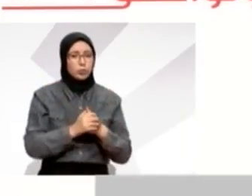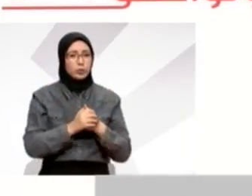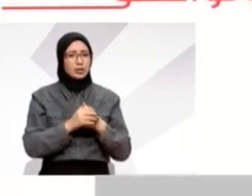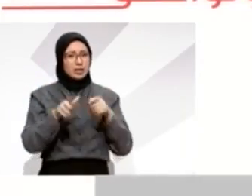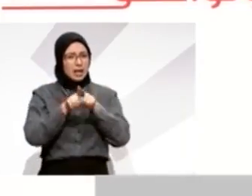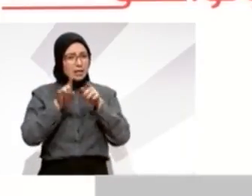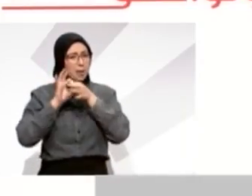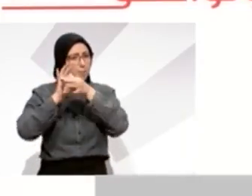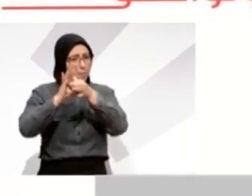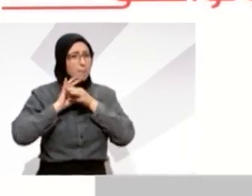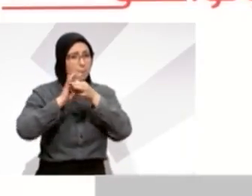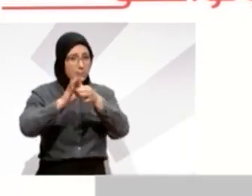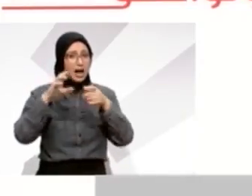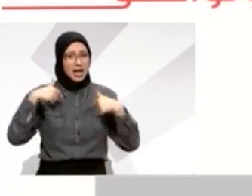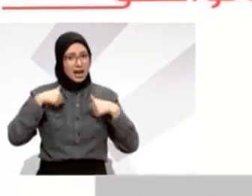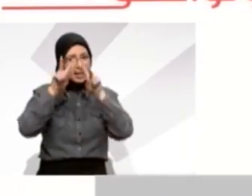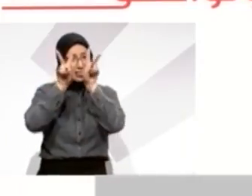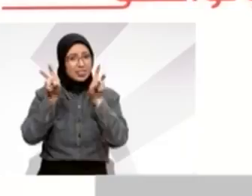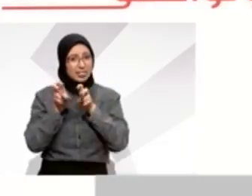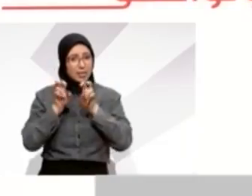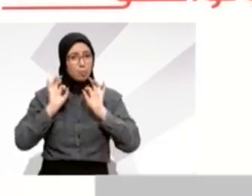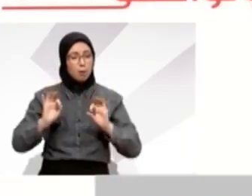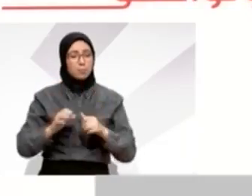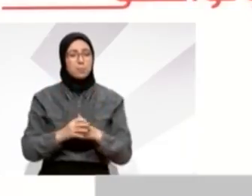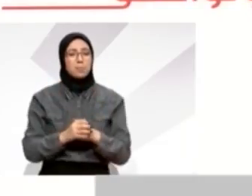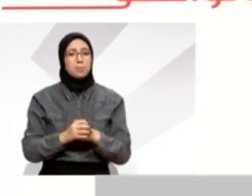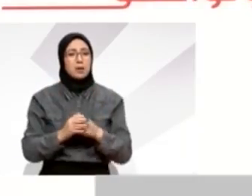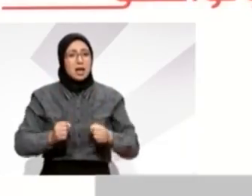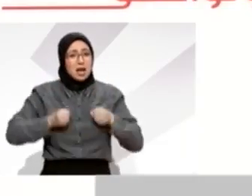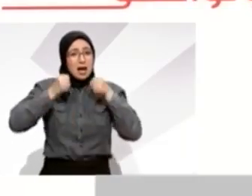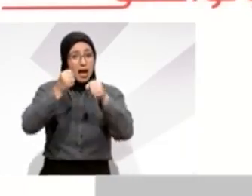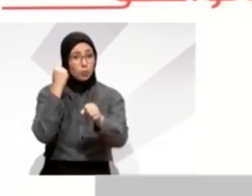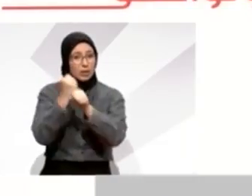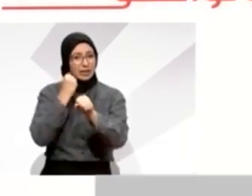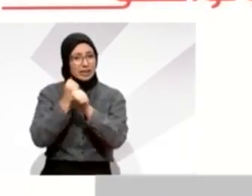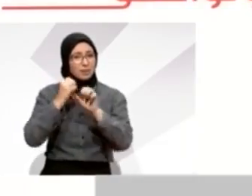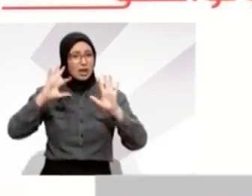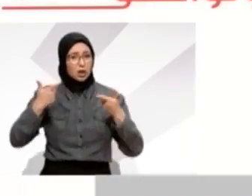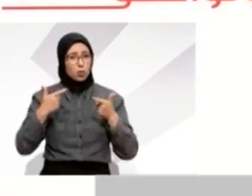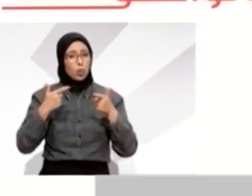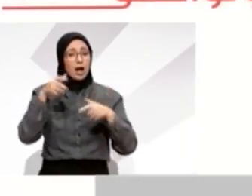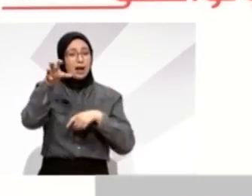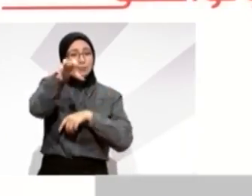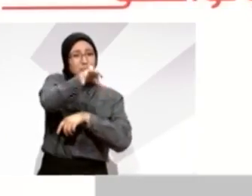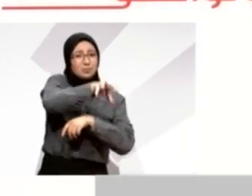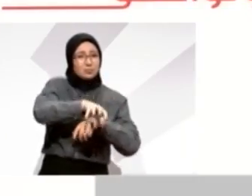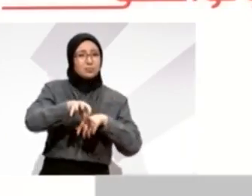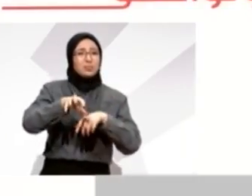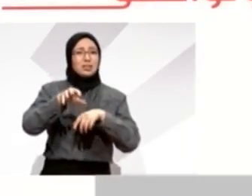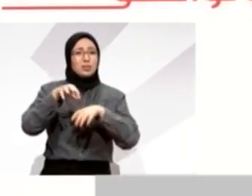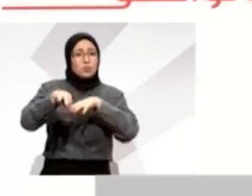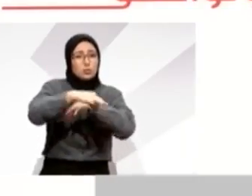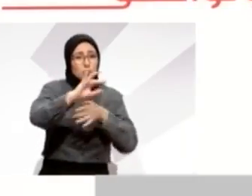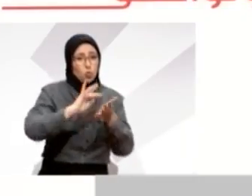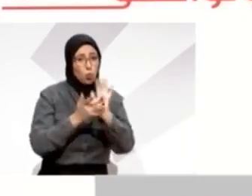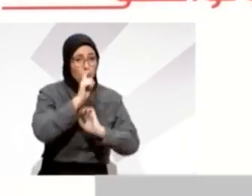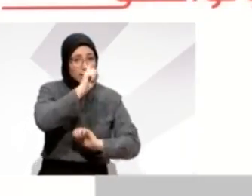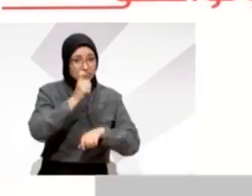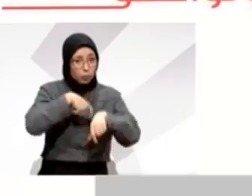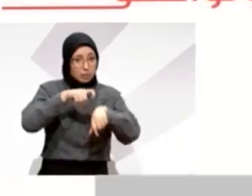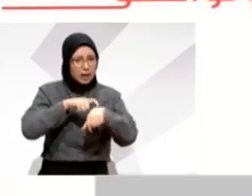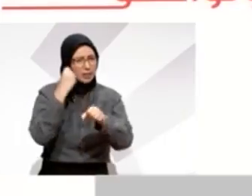اختصاصي العلمي باش ن نحاول ان نخدم اه التنميه المحليه يخدم دوري كا